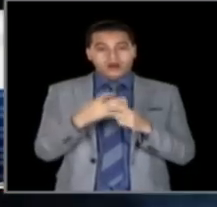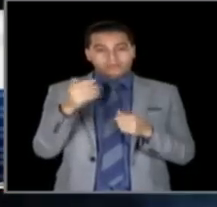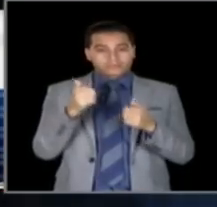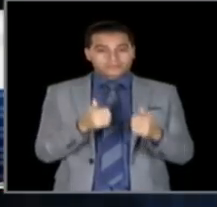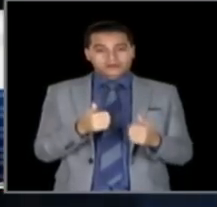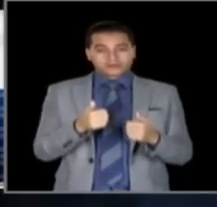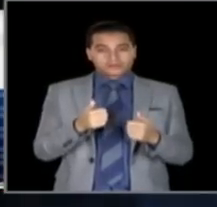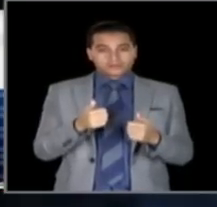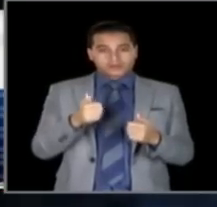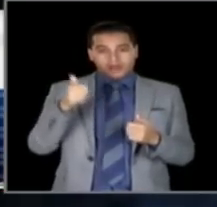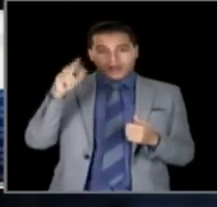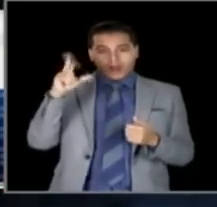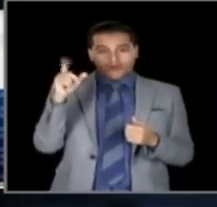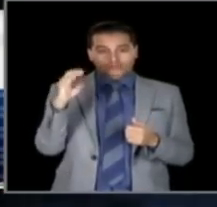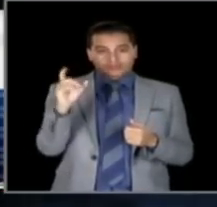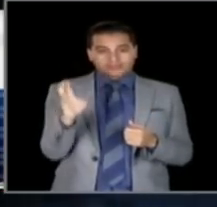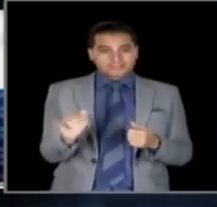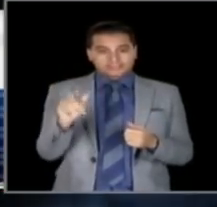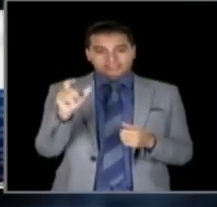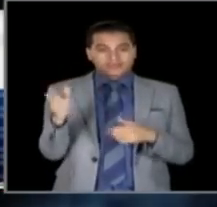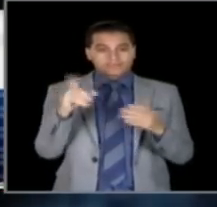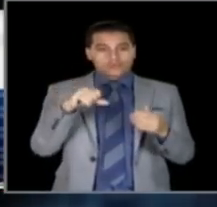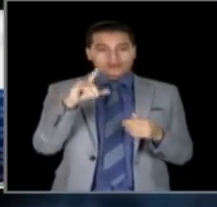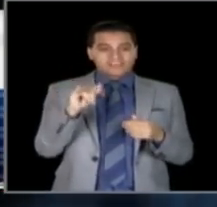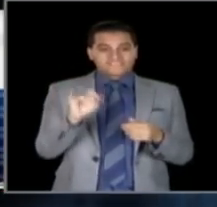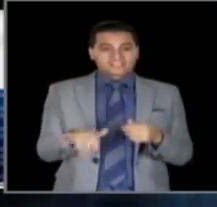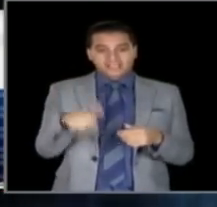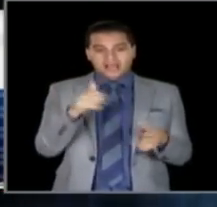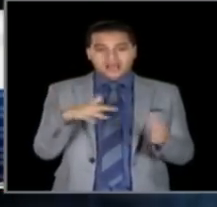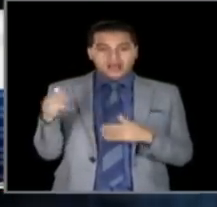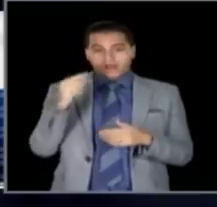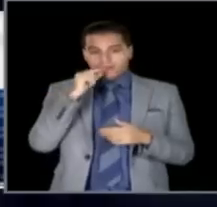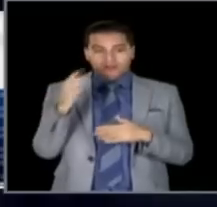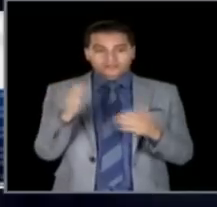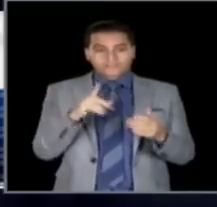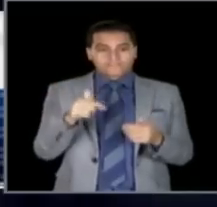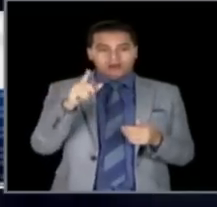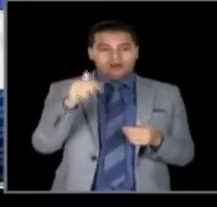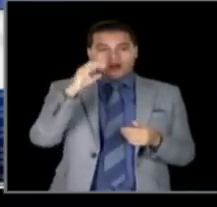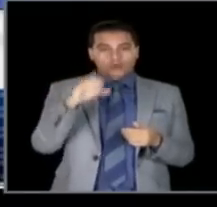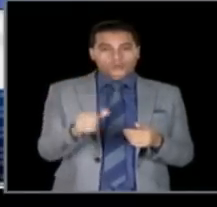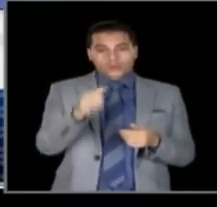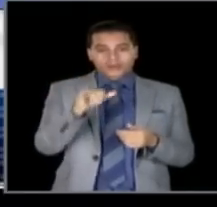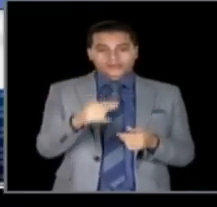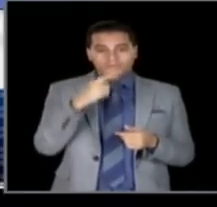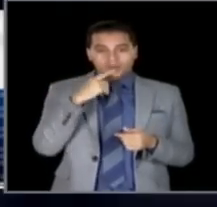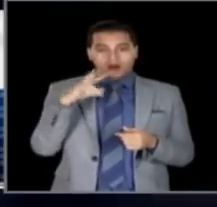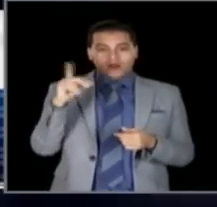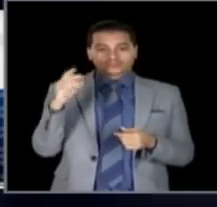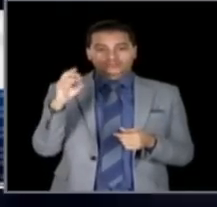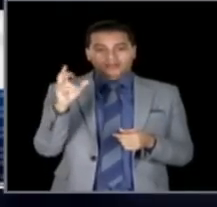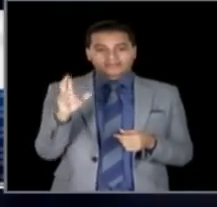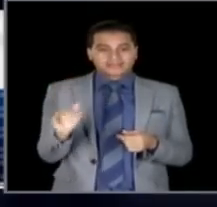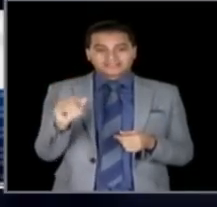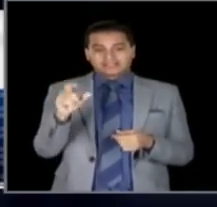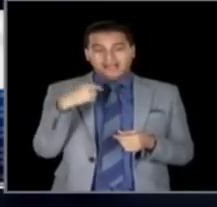4 اختيارات: الأرجنتين، بوليفيا، البرازيل، باراغواي. صبح إجابتك؟ أرجنتين. ليه ما